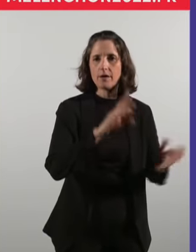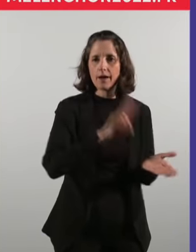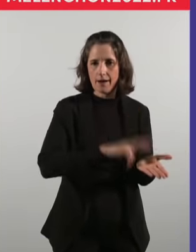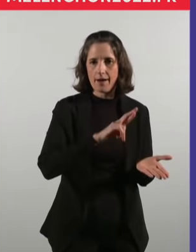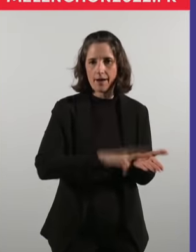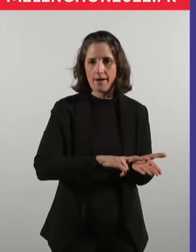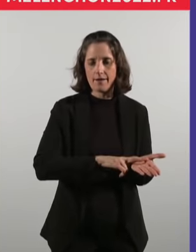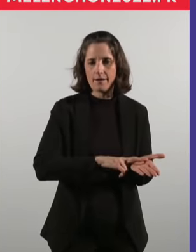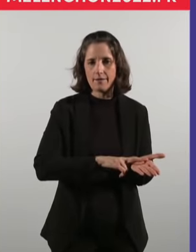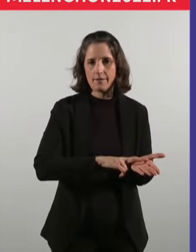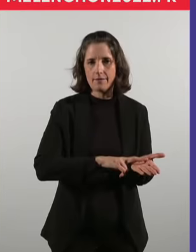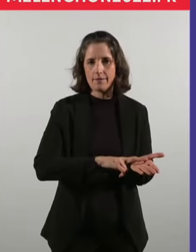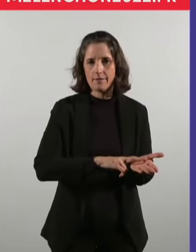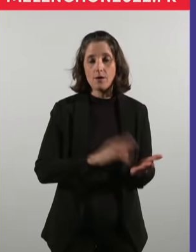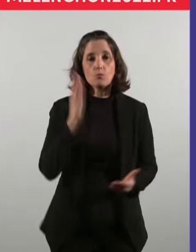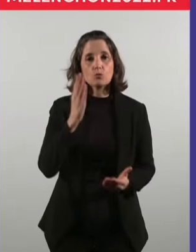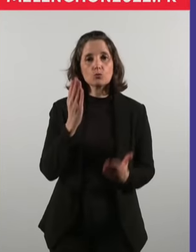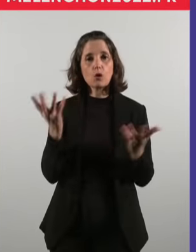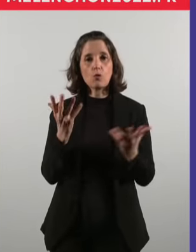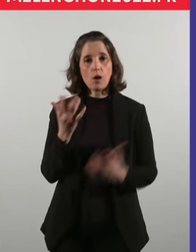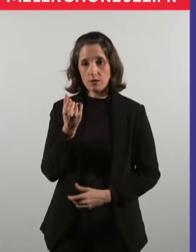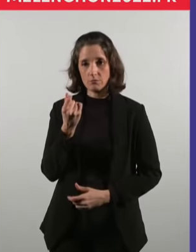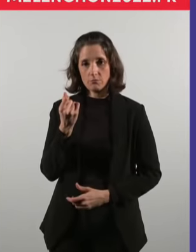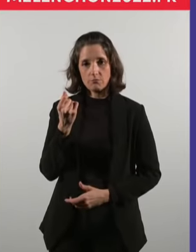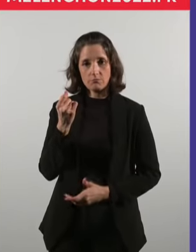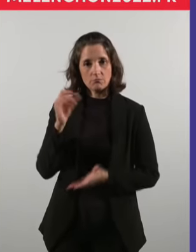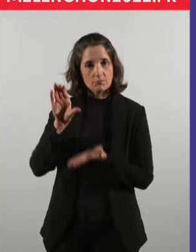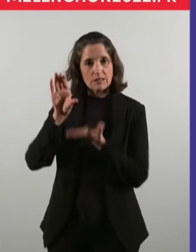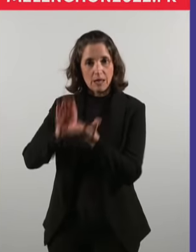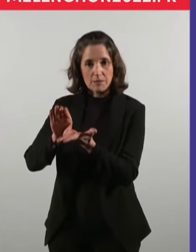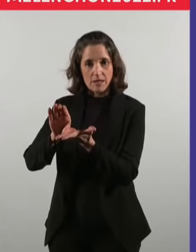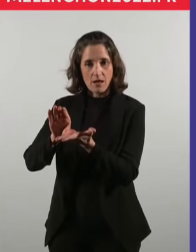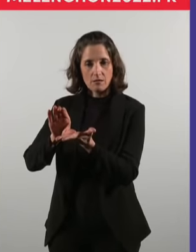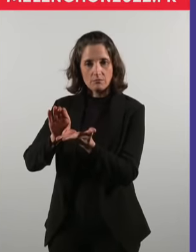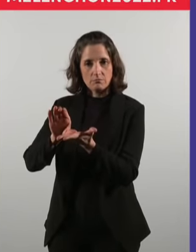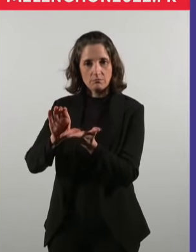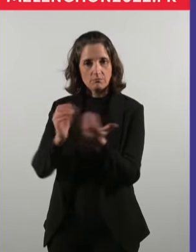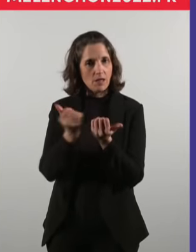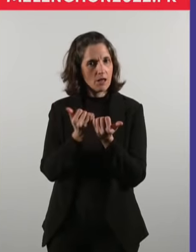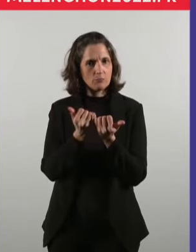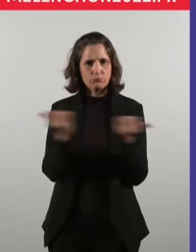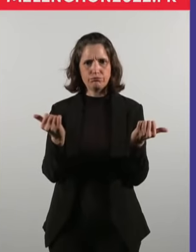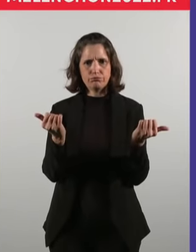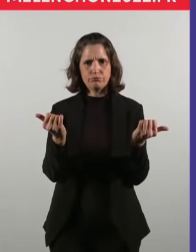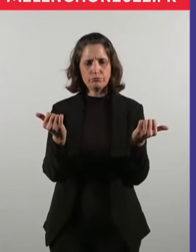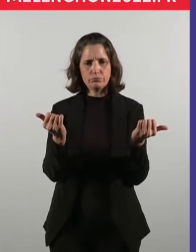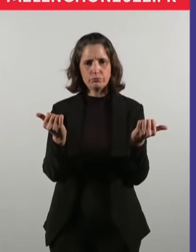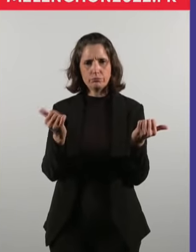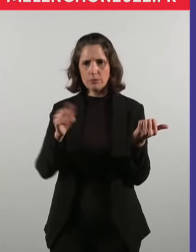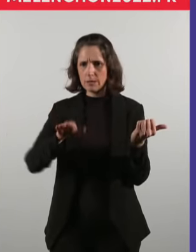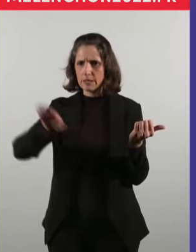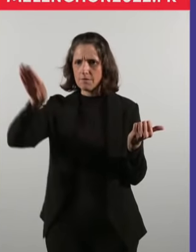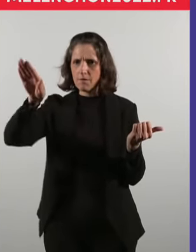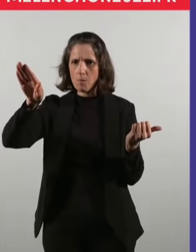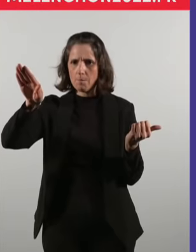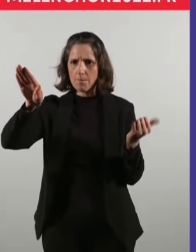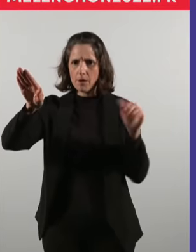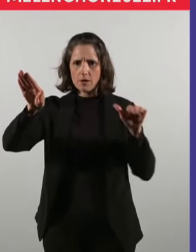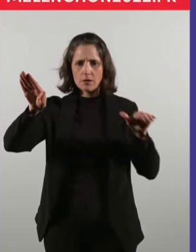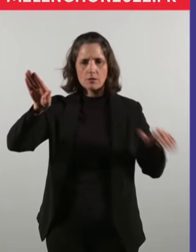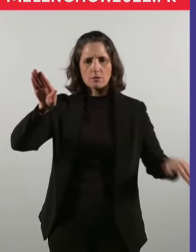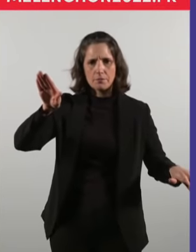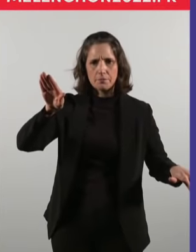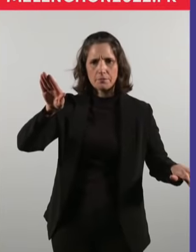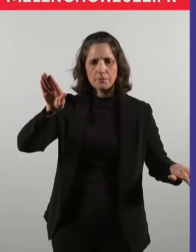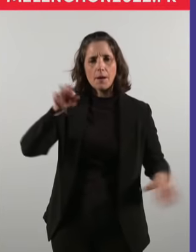un besoin du capital. Elle conduit à ce développement paradoxal qui fait que dans les pays au PIB plus